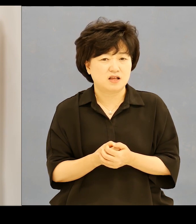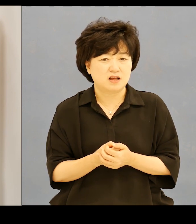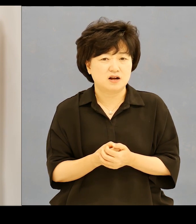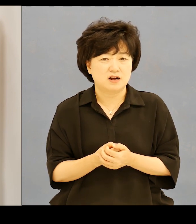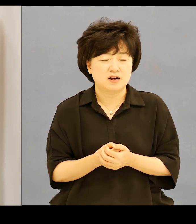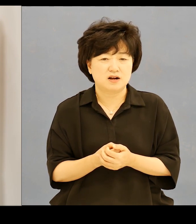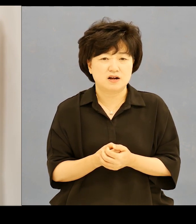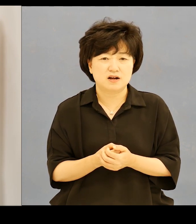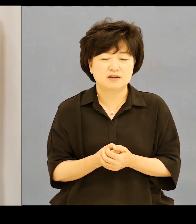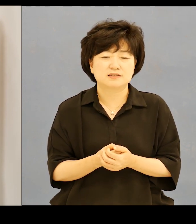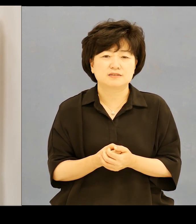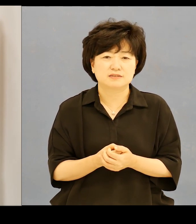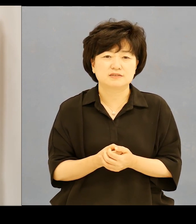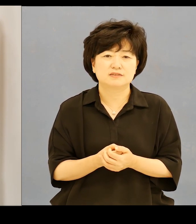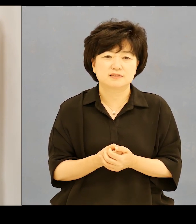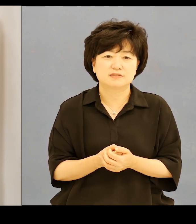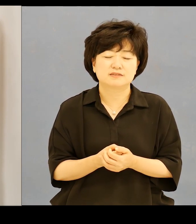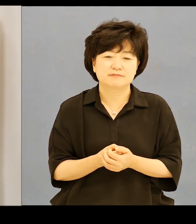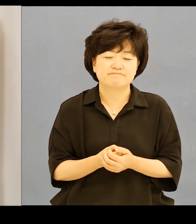이제